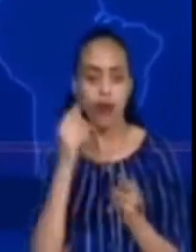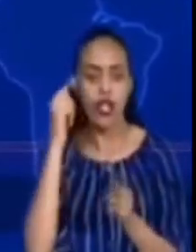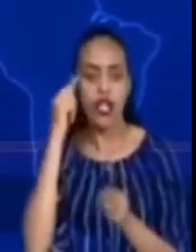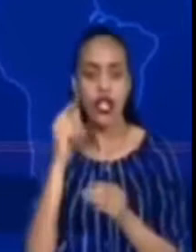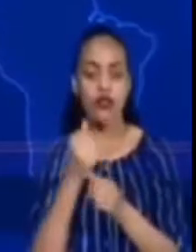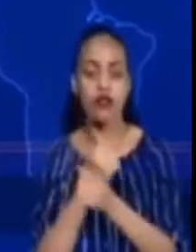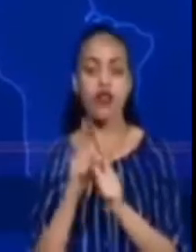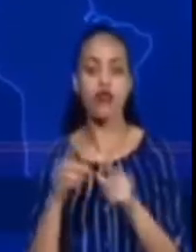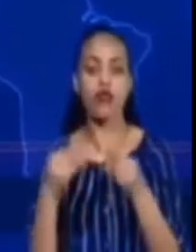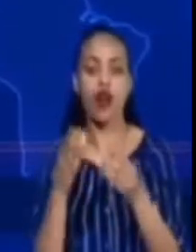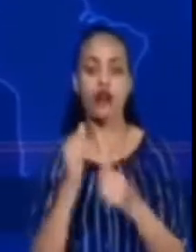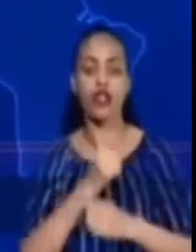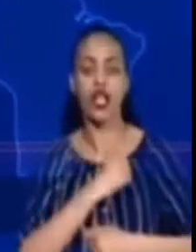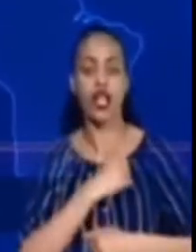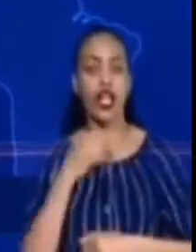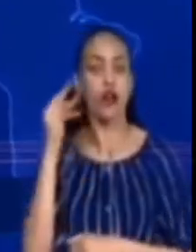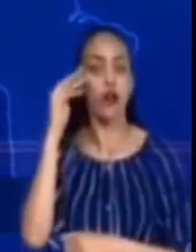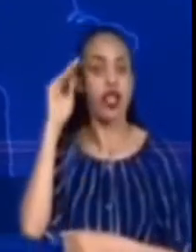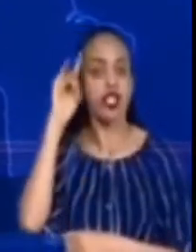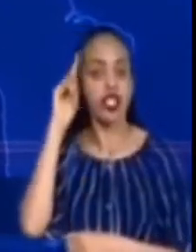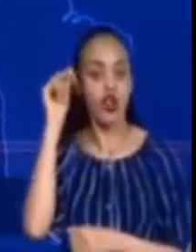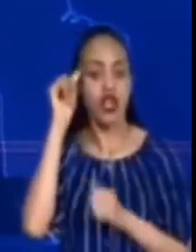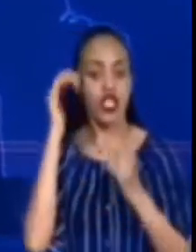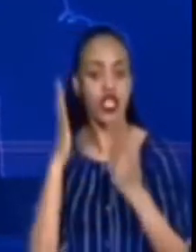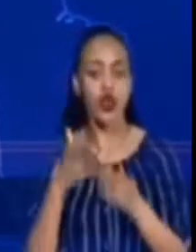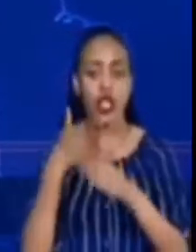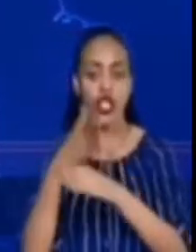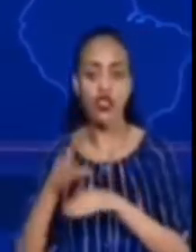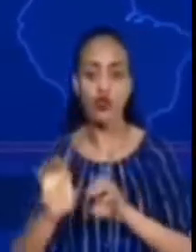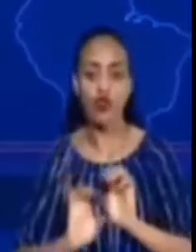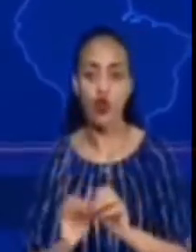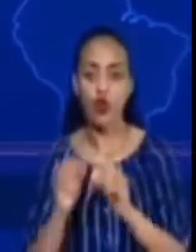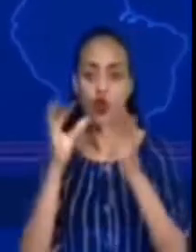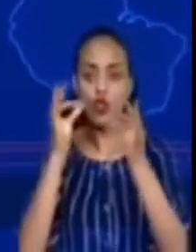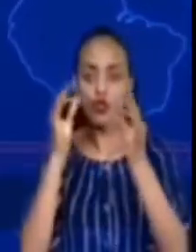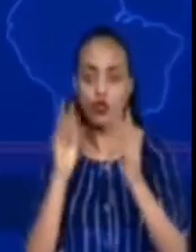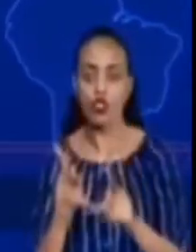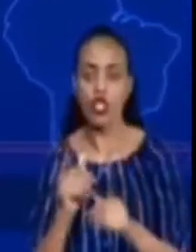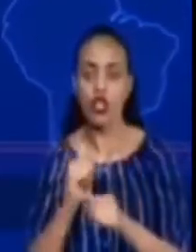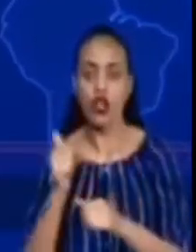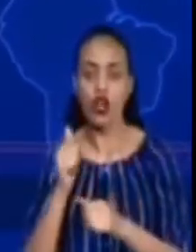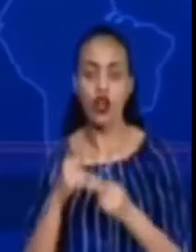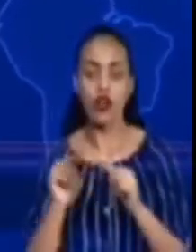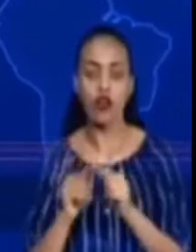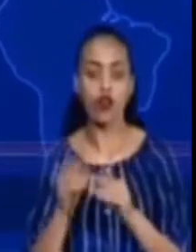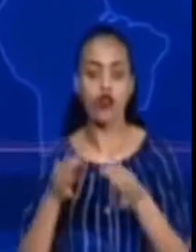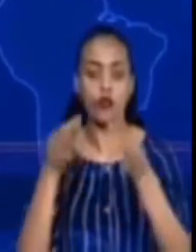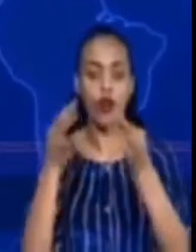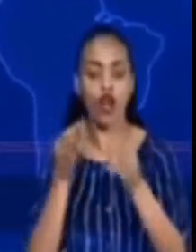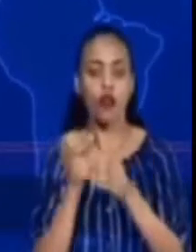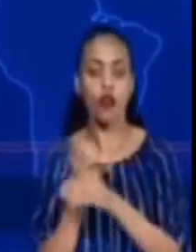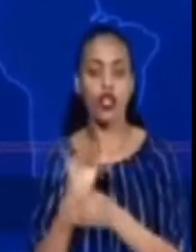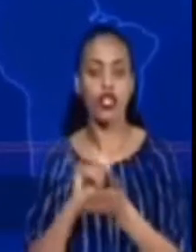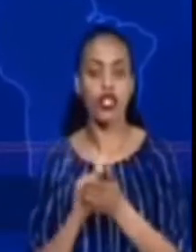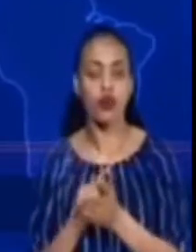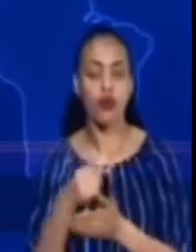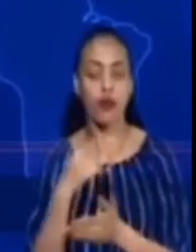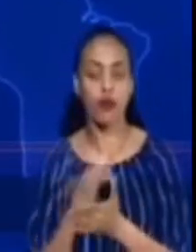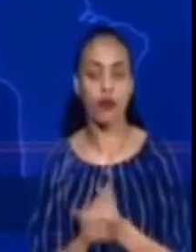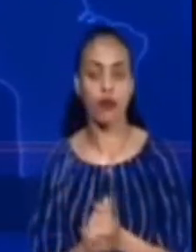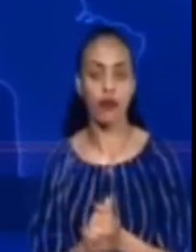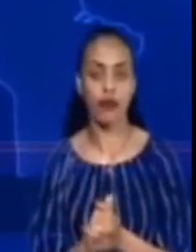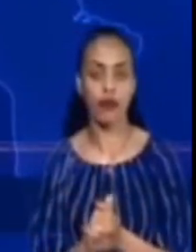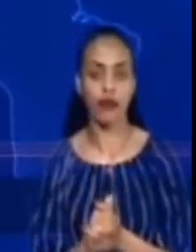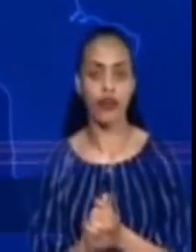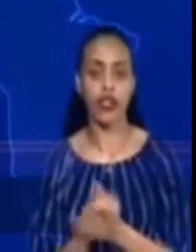ቅዱስና ስለ ቁርአን ስለ ኮምፓራቲቭ ሪሊጅን መናገር እንኳን ስለኛ ስለ ሙስሊም ቁርአን ይቀርና ይናገር ይቀርና ስለ መጽሐፍ